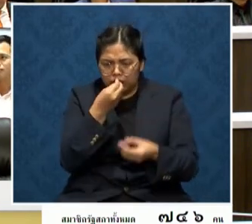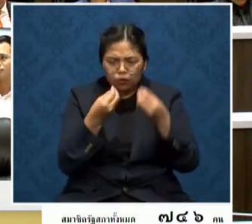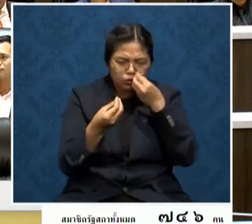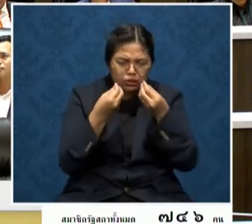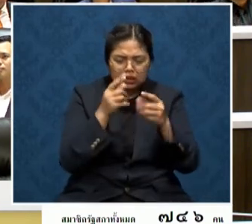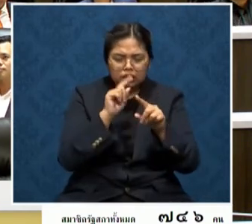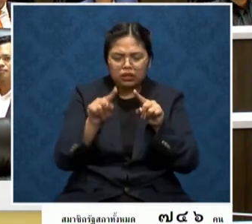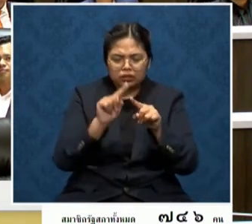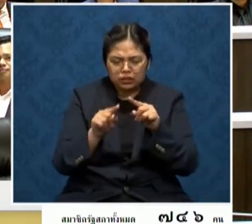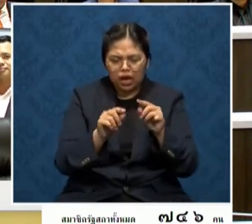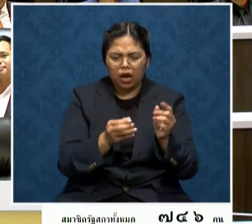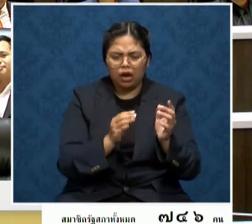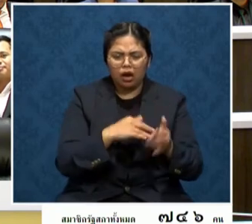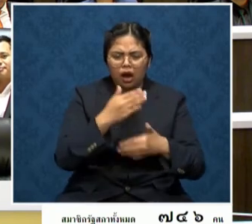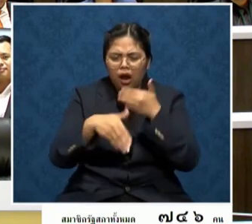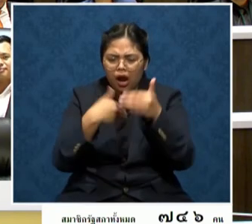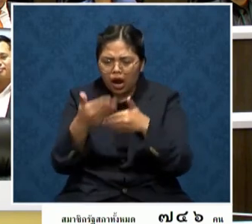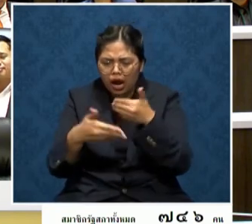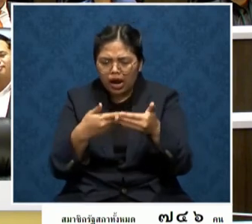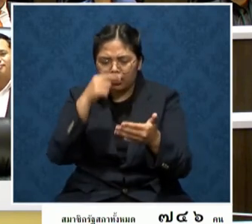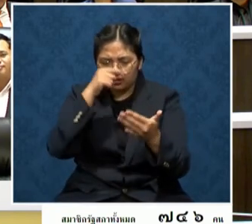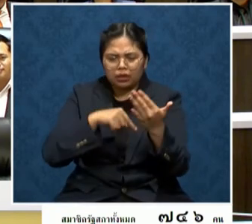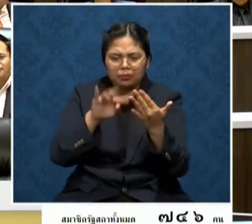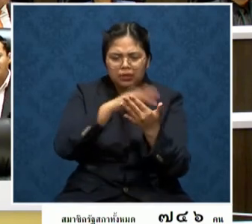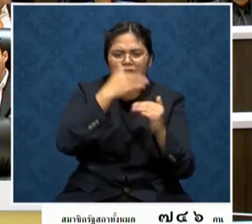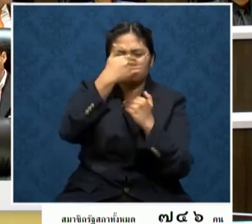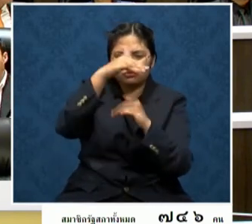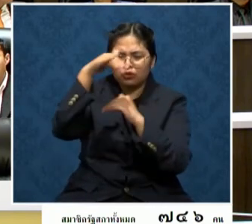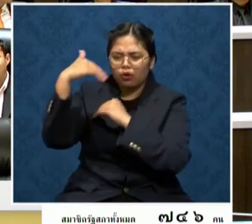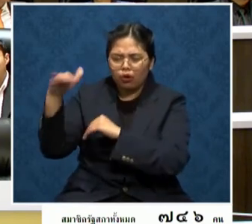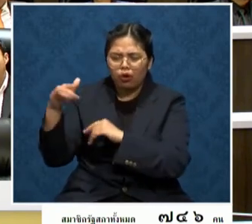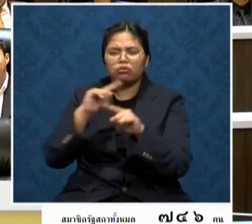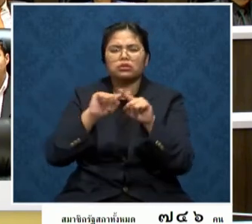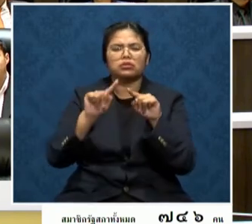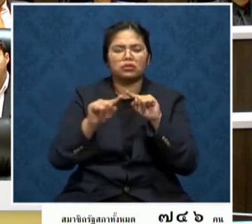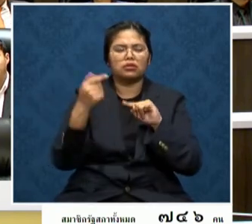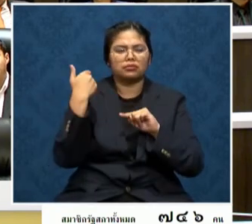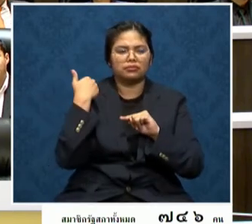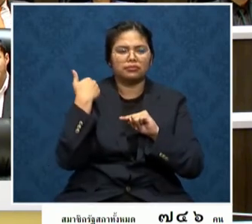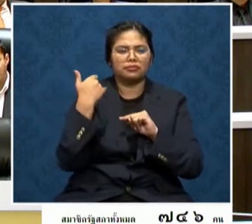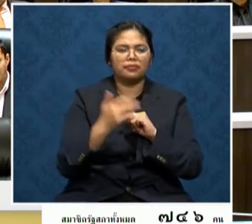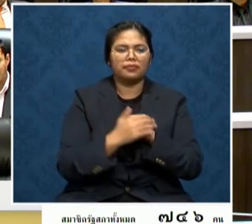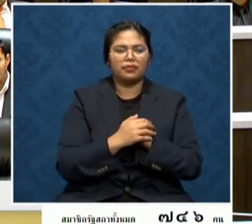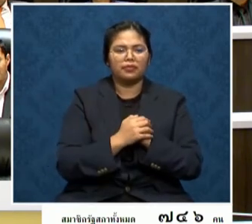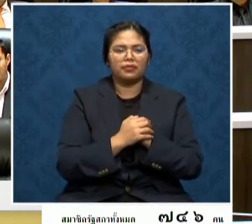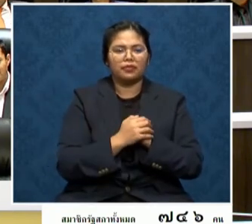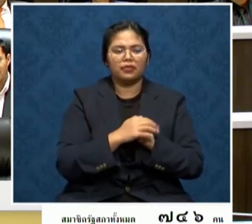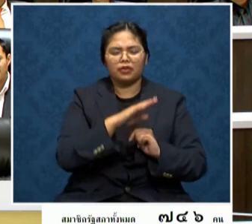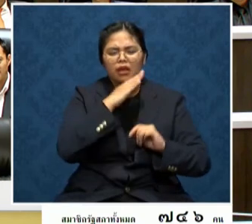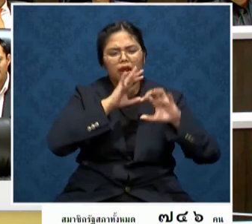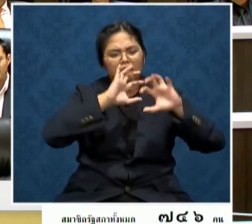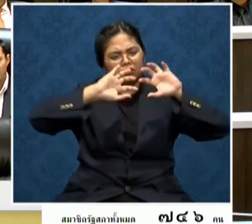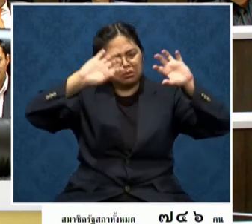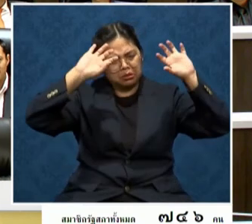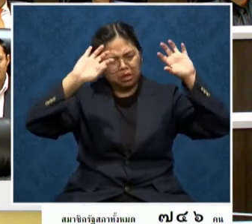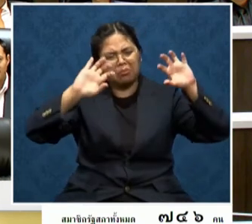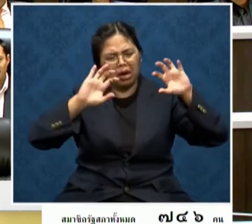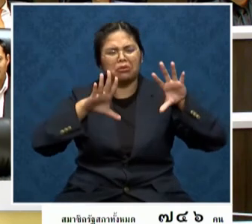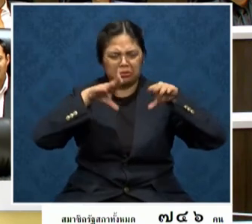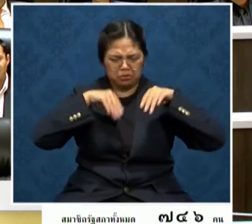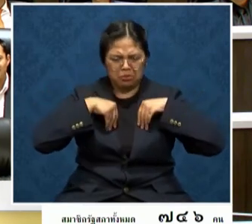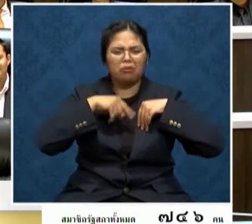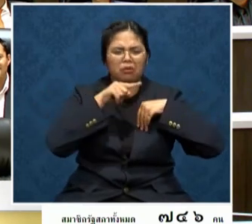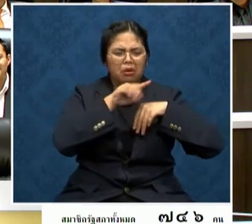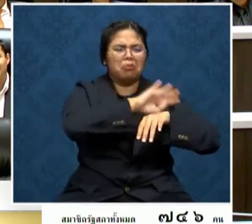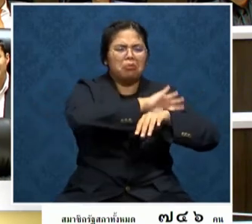ป้อนสู่ตลาดทั้งภายในประเทศและส่งออกไปยังต่างประเทศหากรัฐบาลเพียงยอมรับข้อเท็จจริงว่าพวก